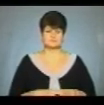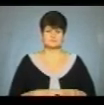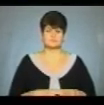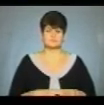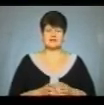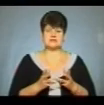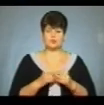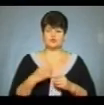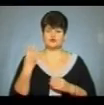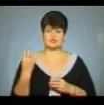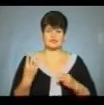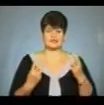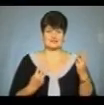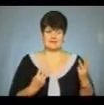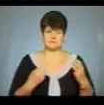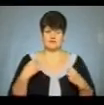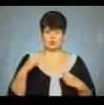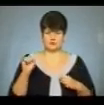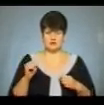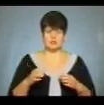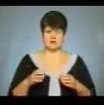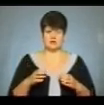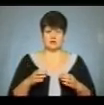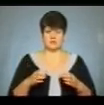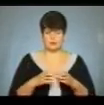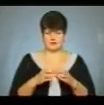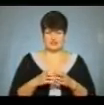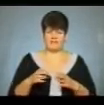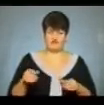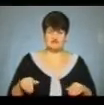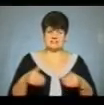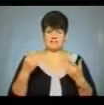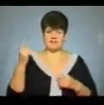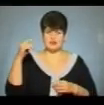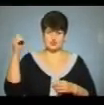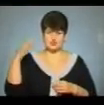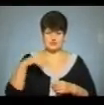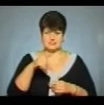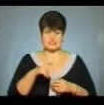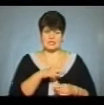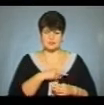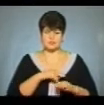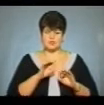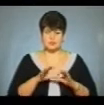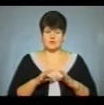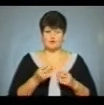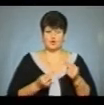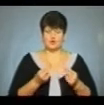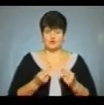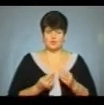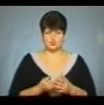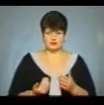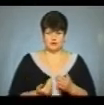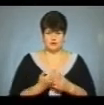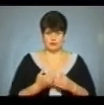З рахунком 4-3 перемогли гравці команди «Вставай, сонце». Її капітан Андрій Підложний розповів про гру на новому спортивному